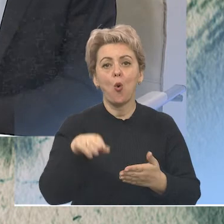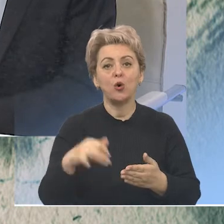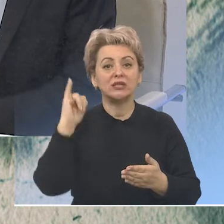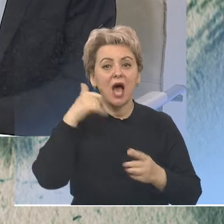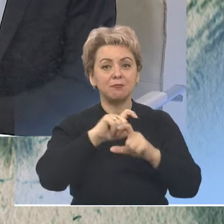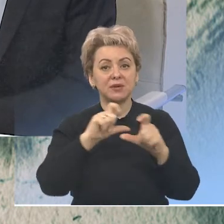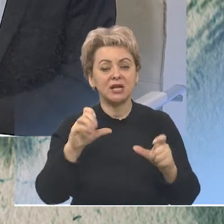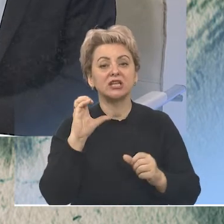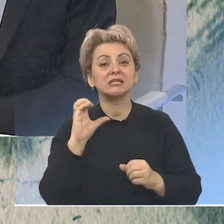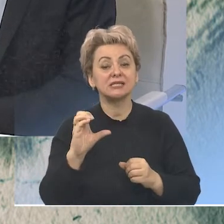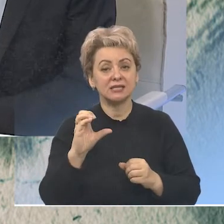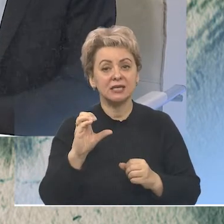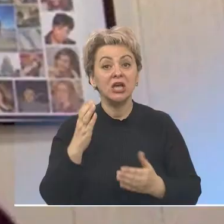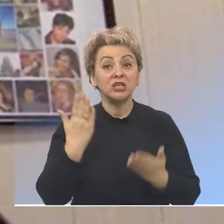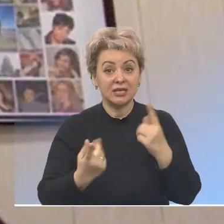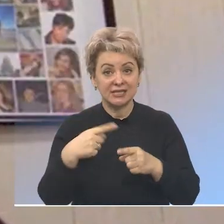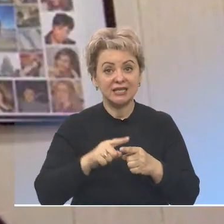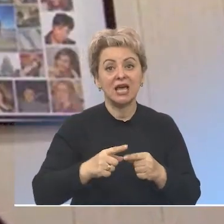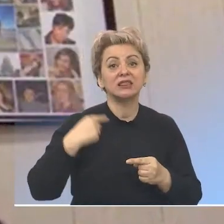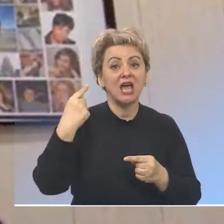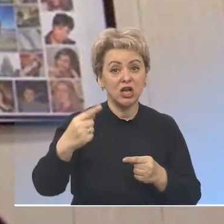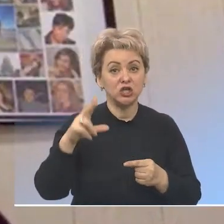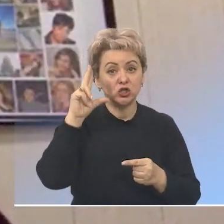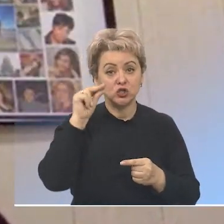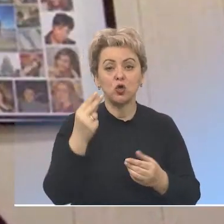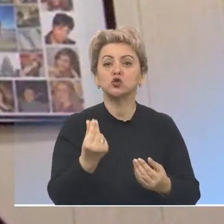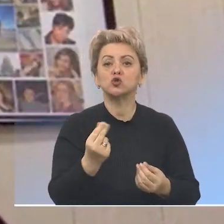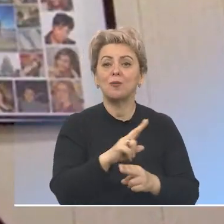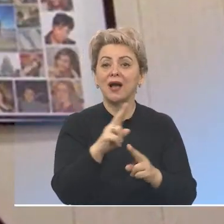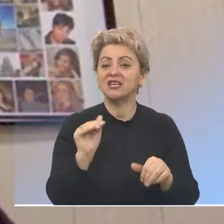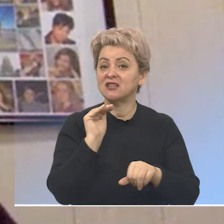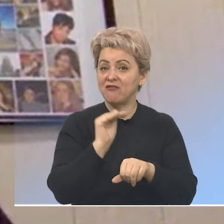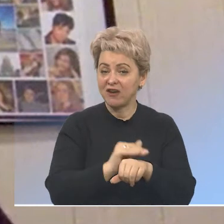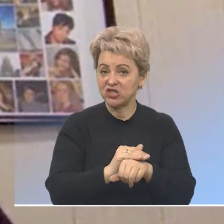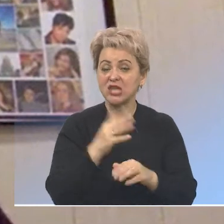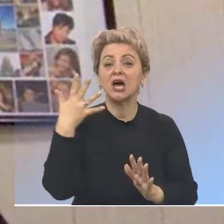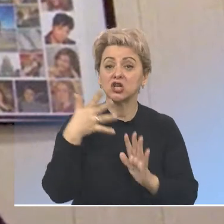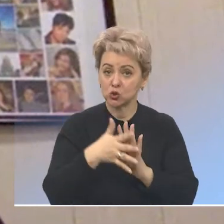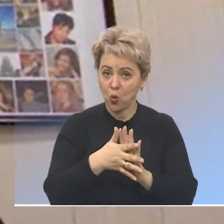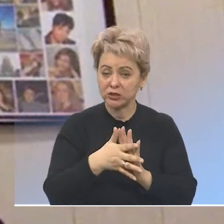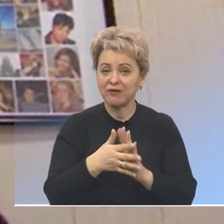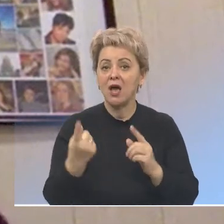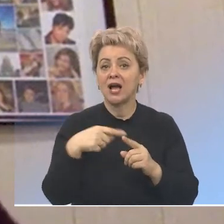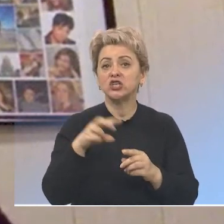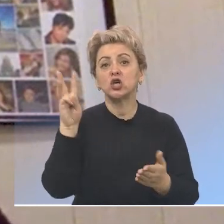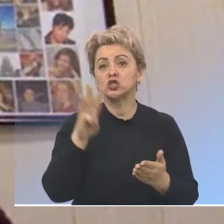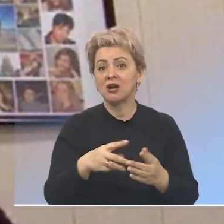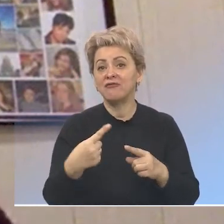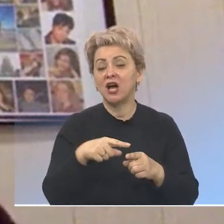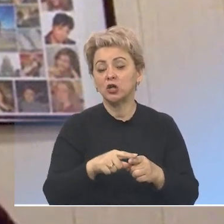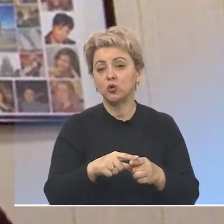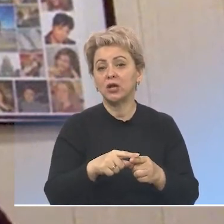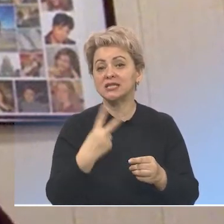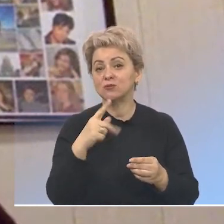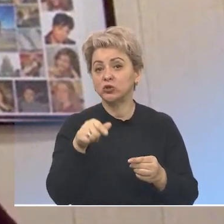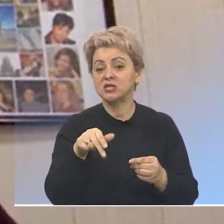от туроператора, если это дальние даты, то с суммой каких-то фактически понесенных расходов, каких-то штрафов,